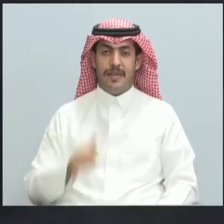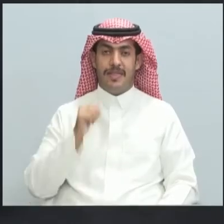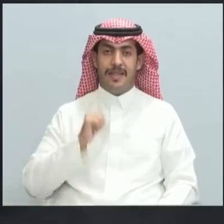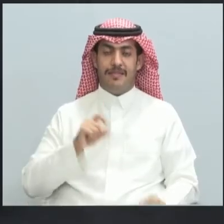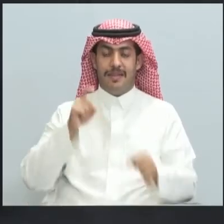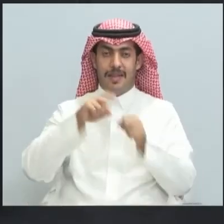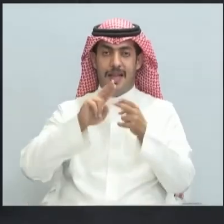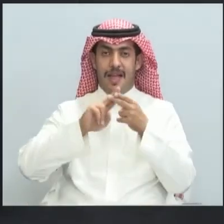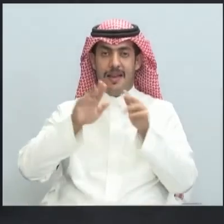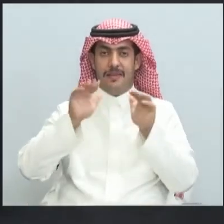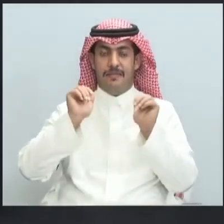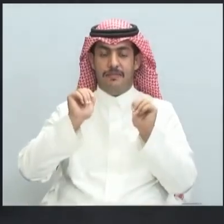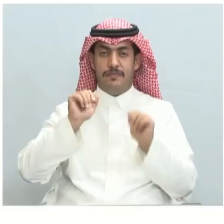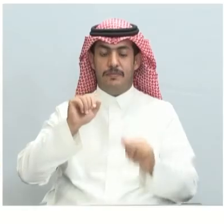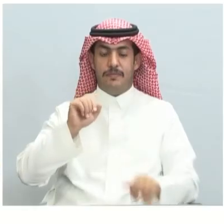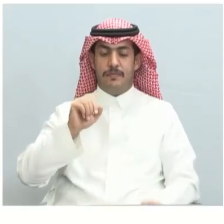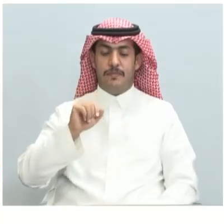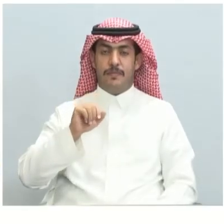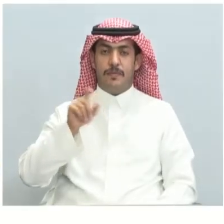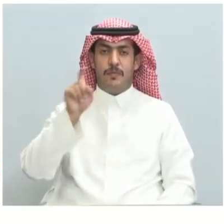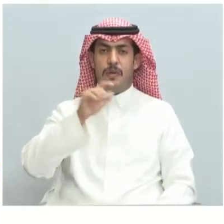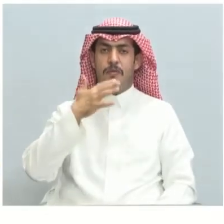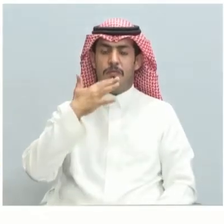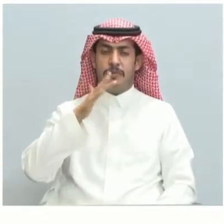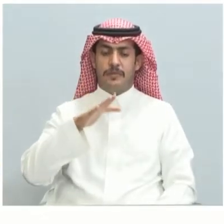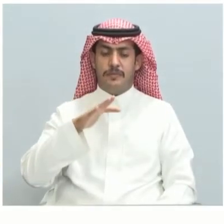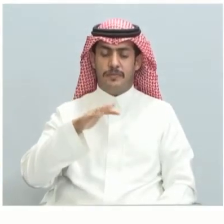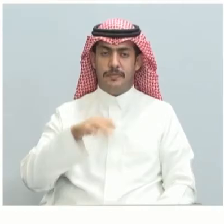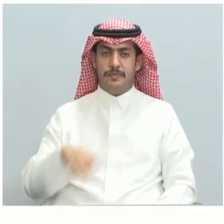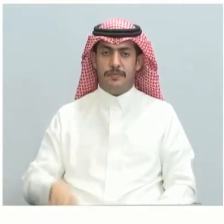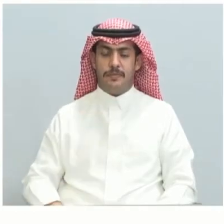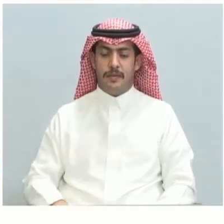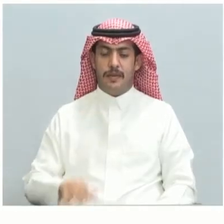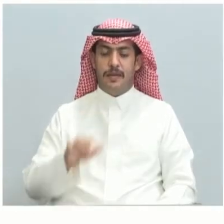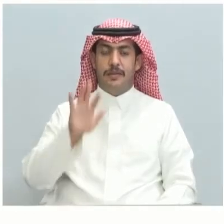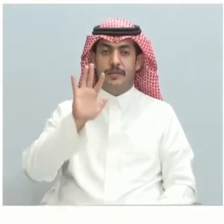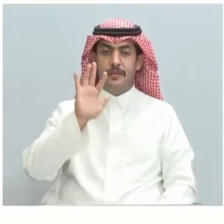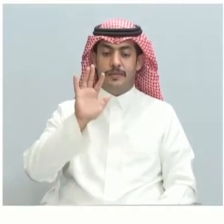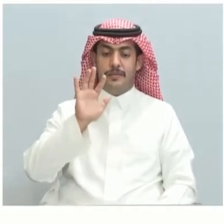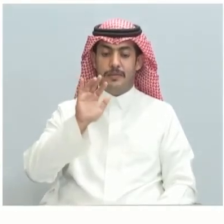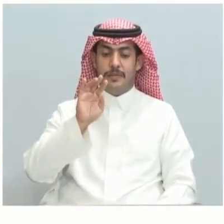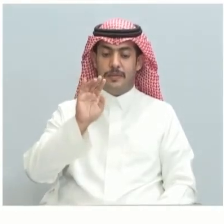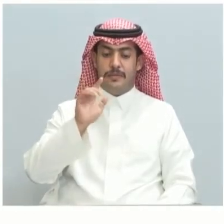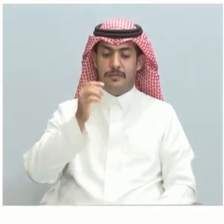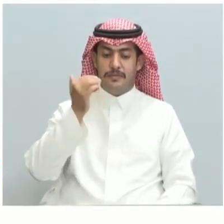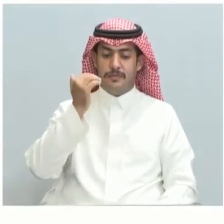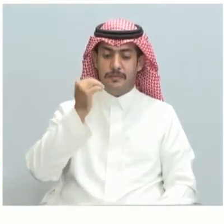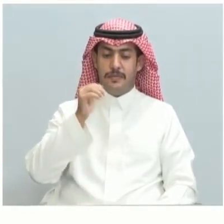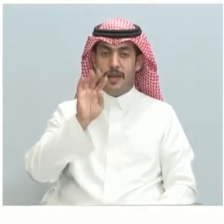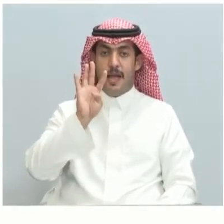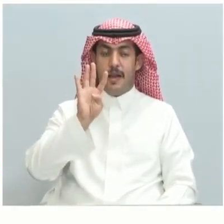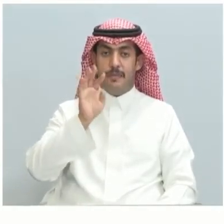وصلتوا للاجابه بارك الله فيكم سؤال سهل جدا هنا 5 5 اذا اربعه